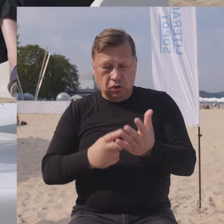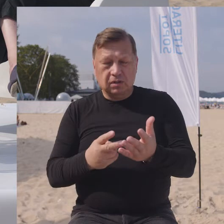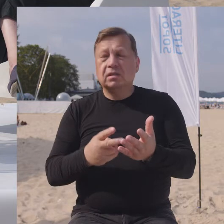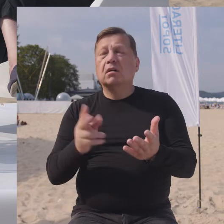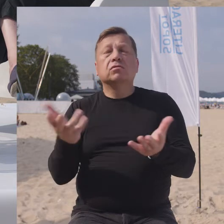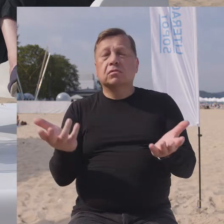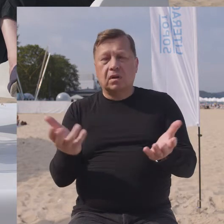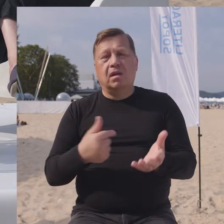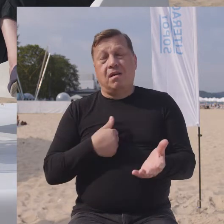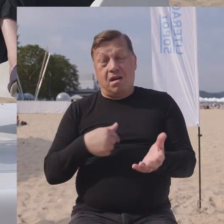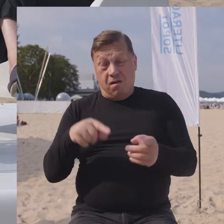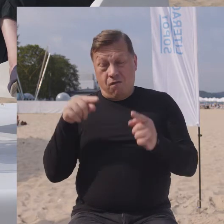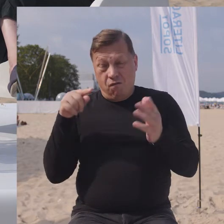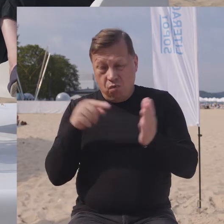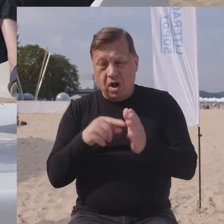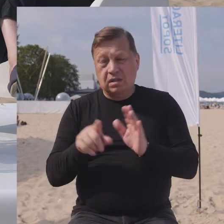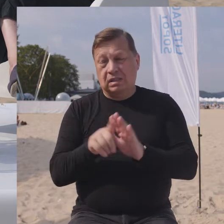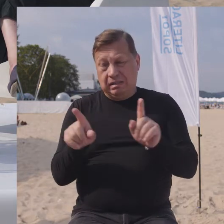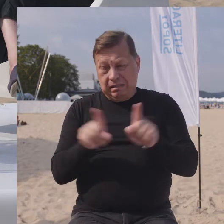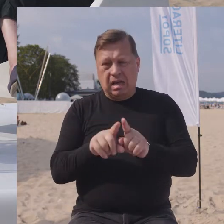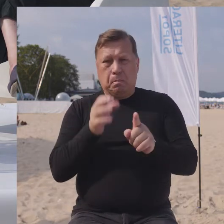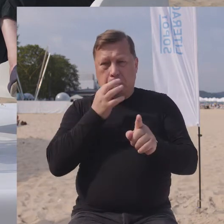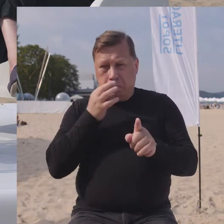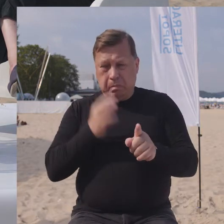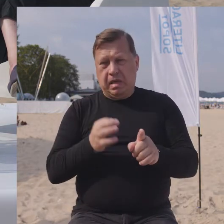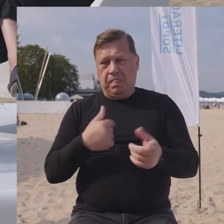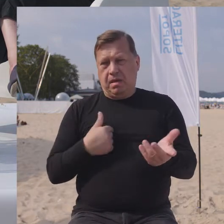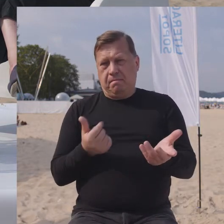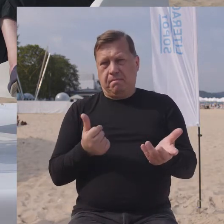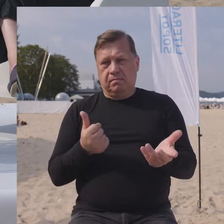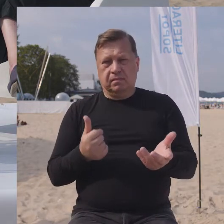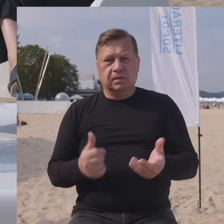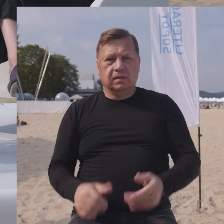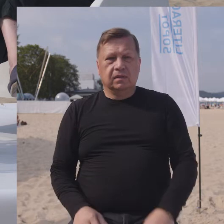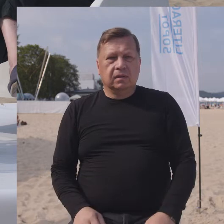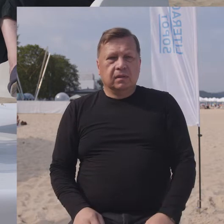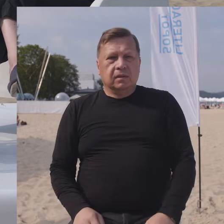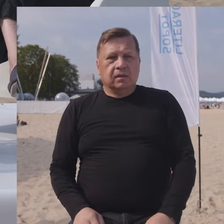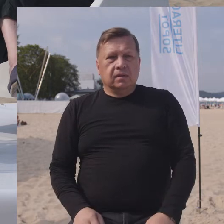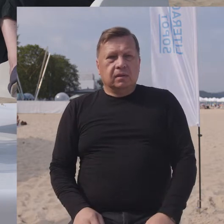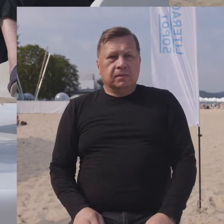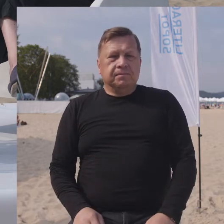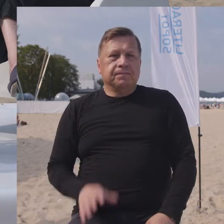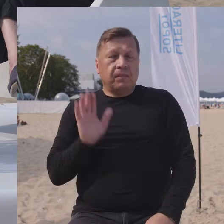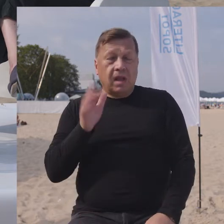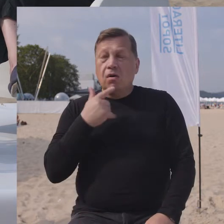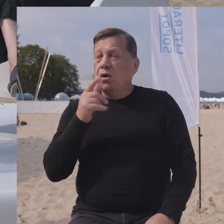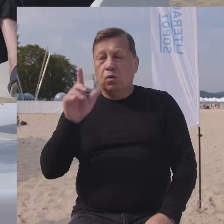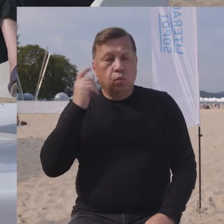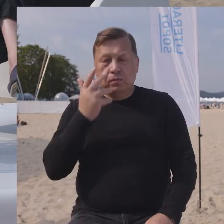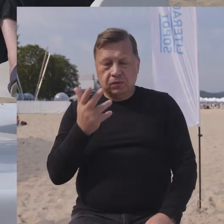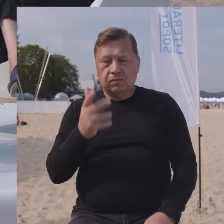moment, kiedy my też zadajemy sobie to pytanie. I chcę powiedzieć, że zwłaszcza przez ostatnie